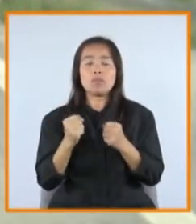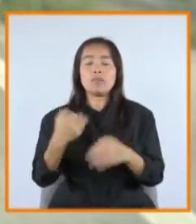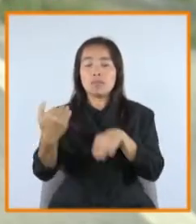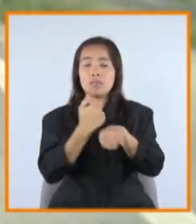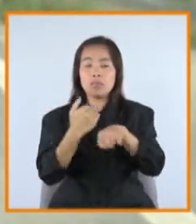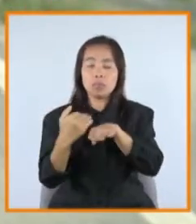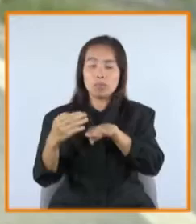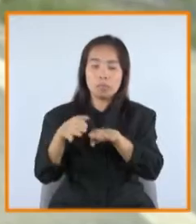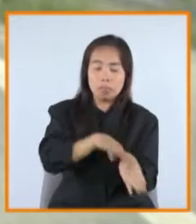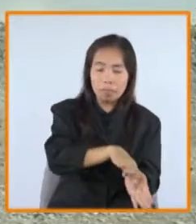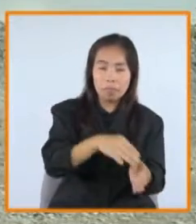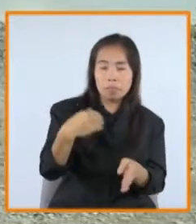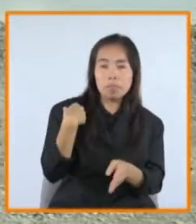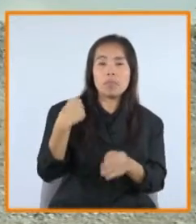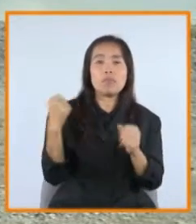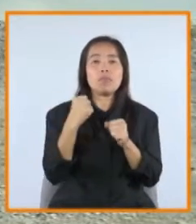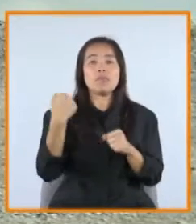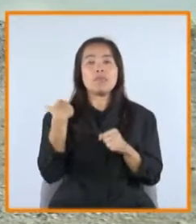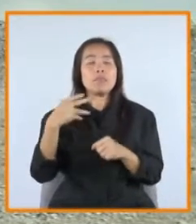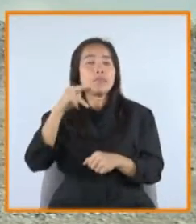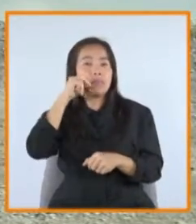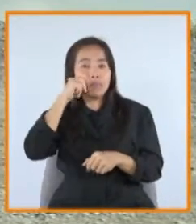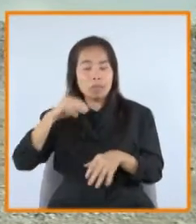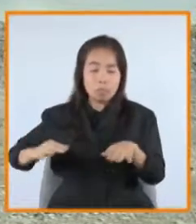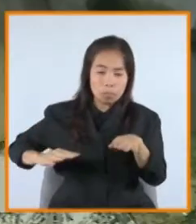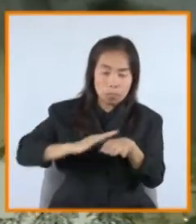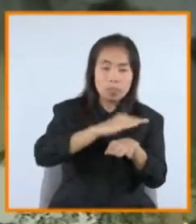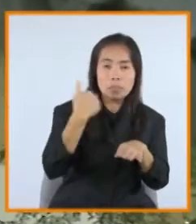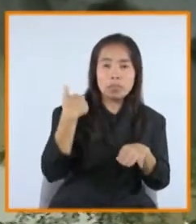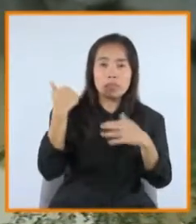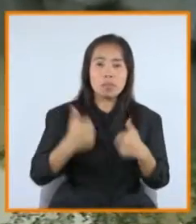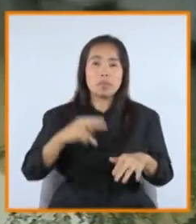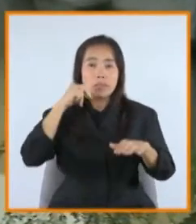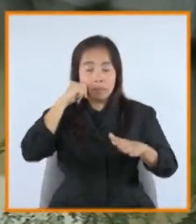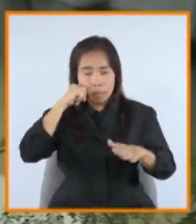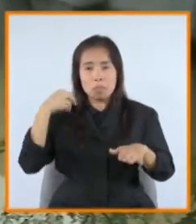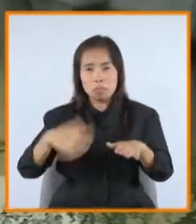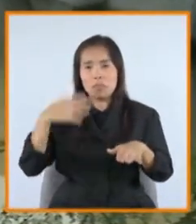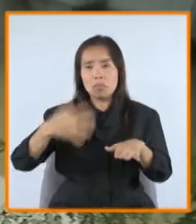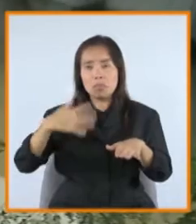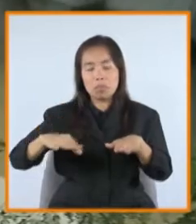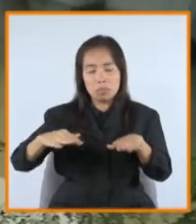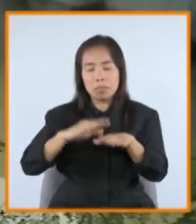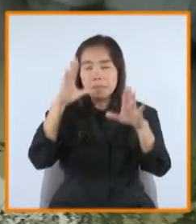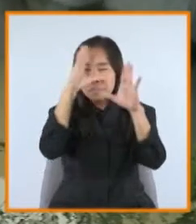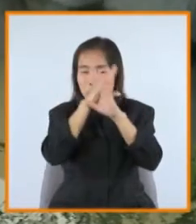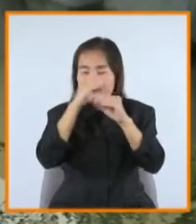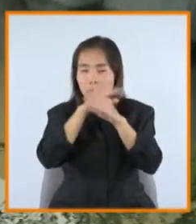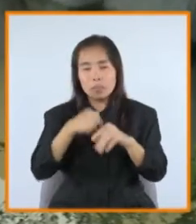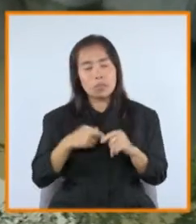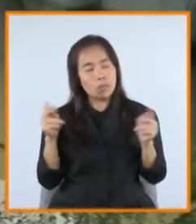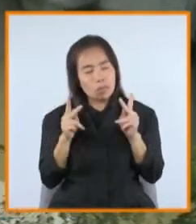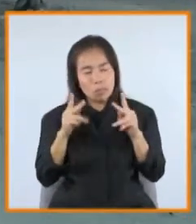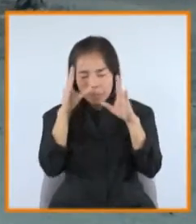อ่ะลูกกลัวน้ำเข้ามาด้วยณเวลานี้น้ำก็เริ่มซึมเข้ามาแล้วเวลามืดๆอ่ะป้ากลัวตอน